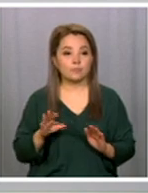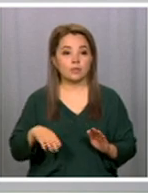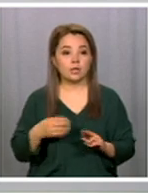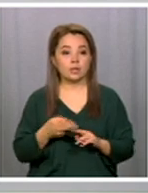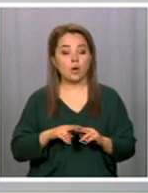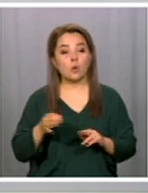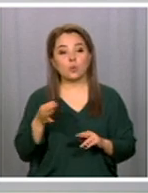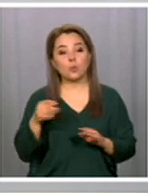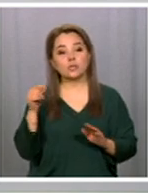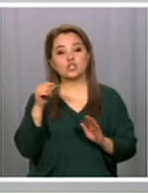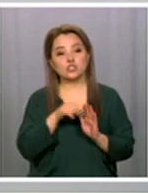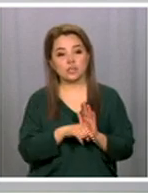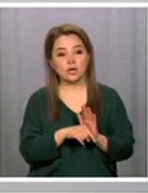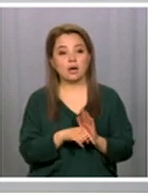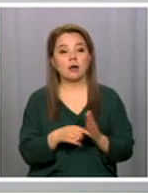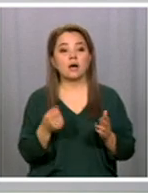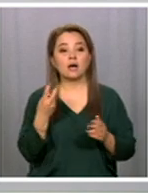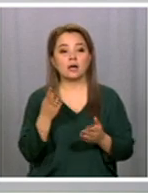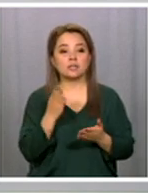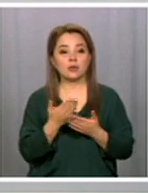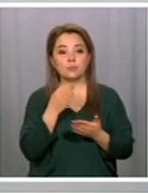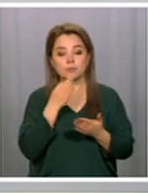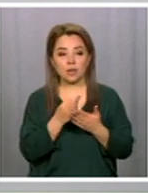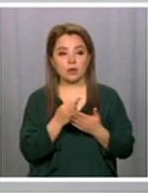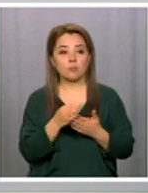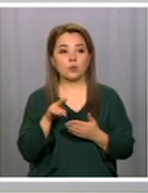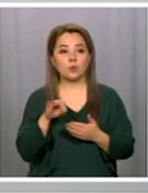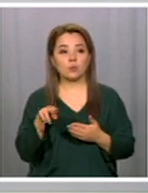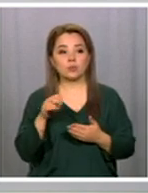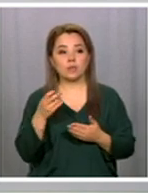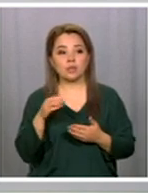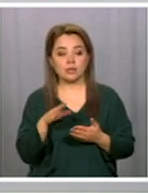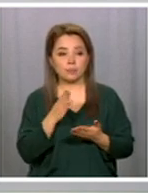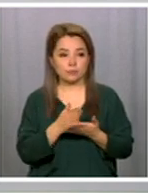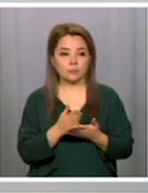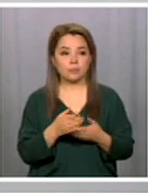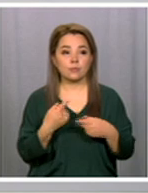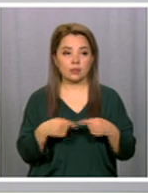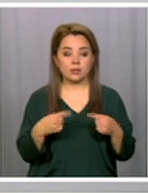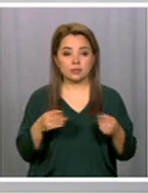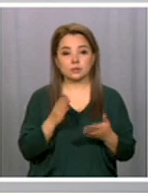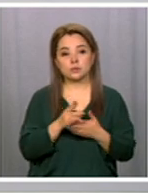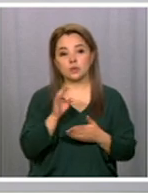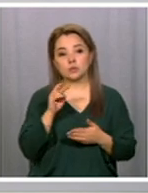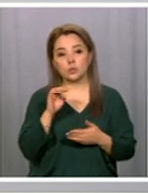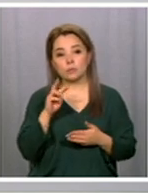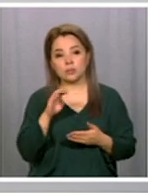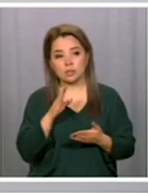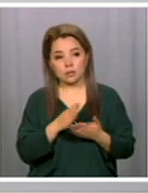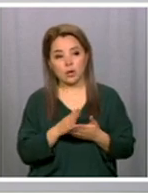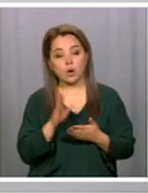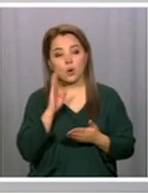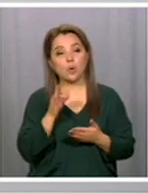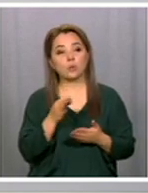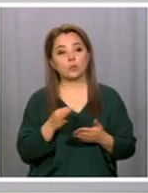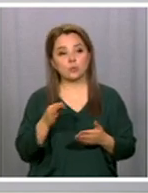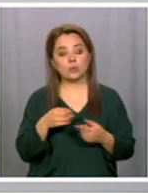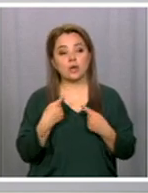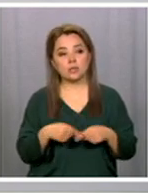көлдің ішінде қаншама, яғни, продуценттер бар, қаншама консументтер бар, яғни, көлдегі